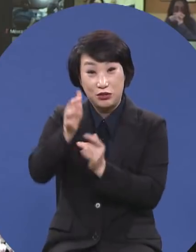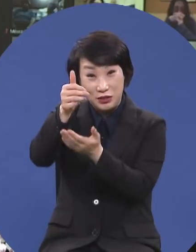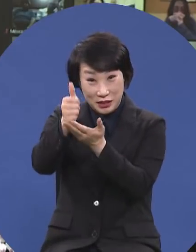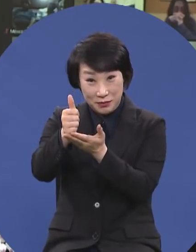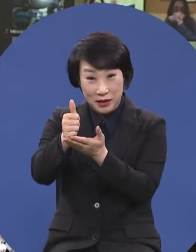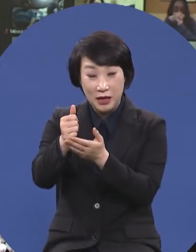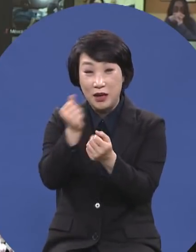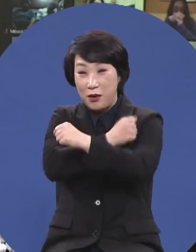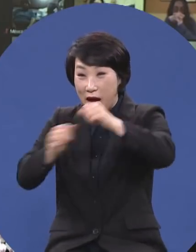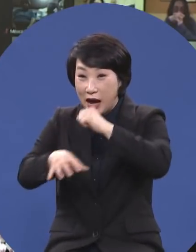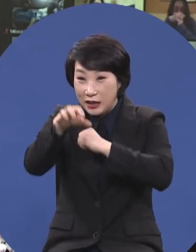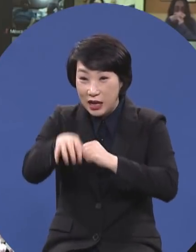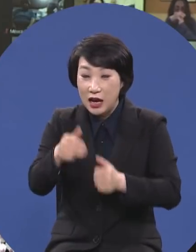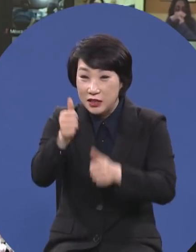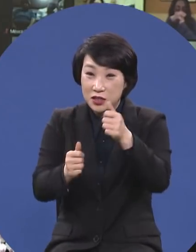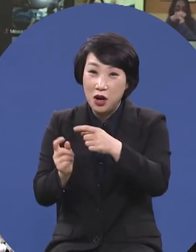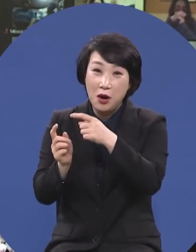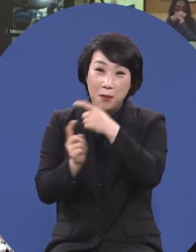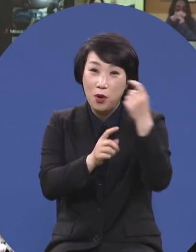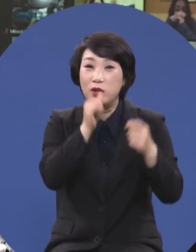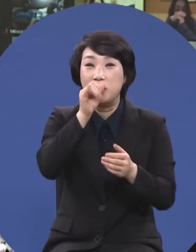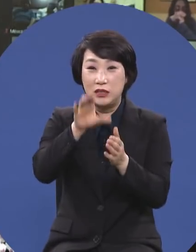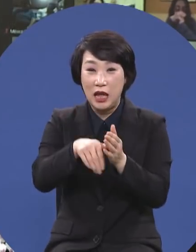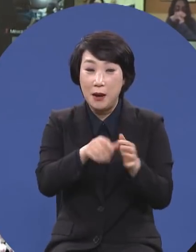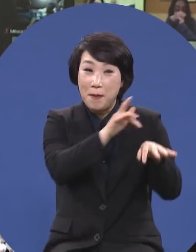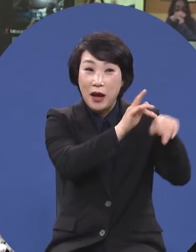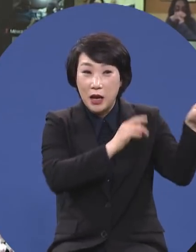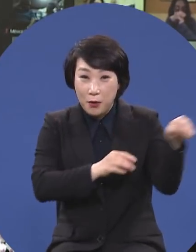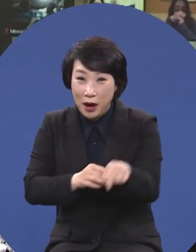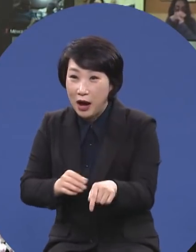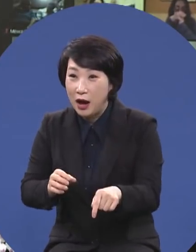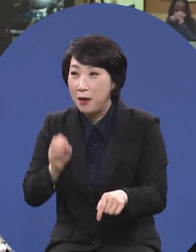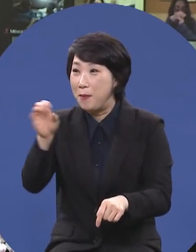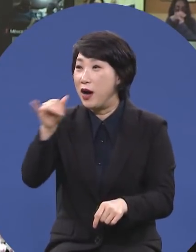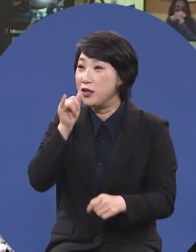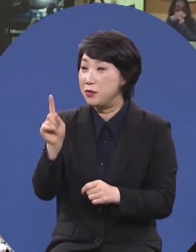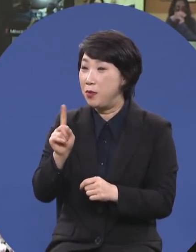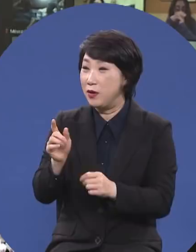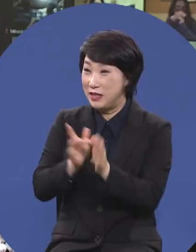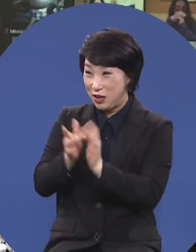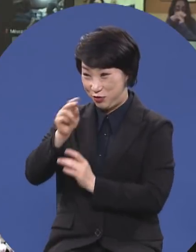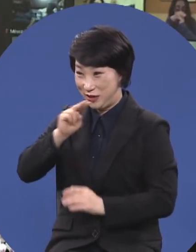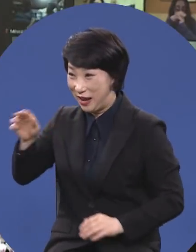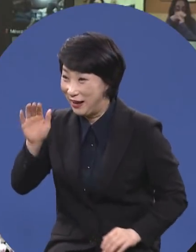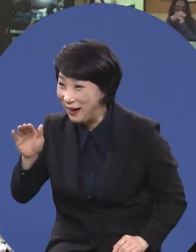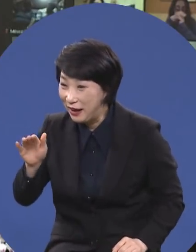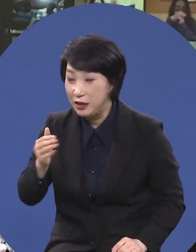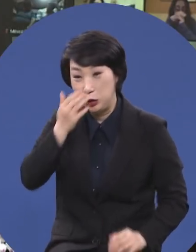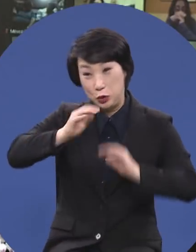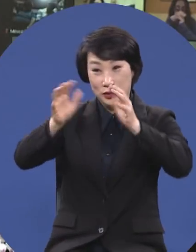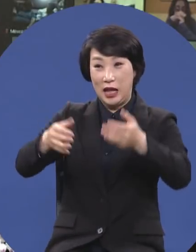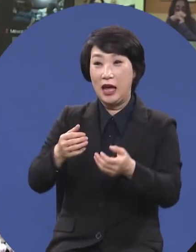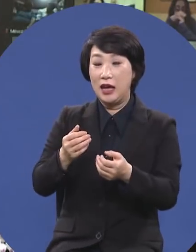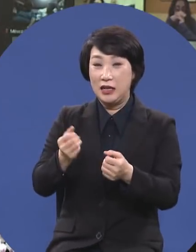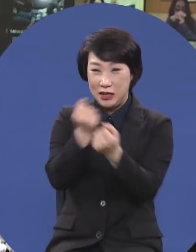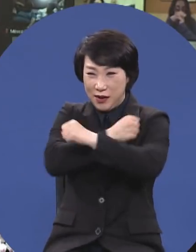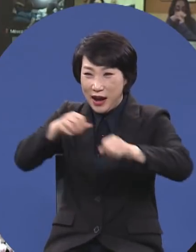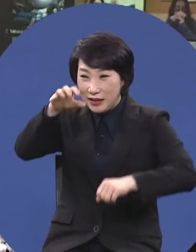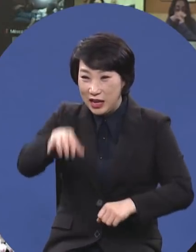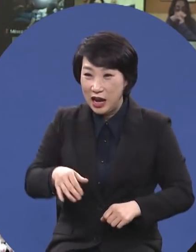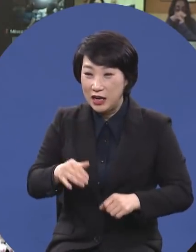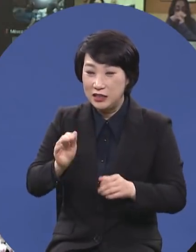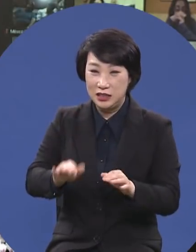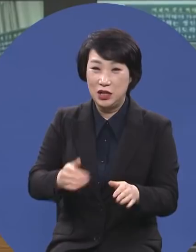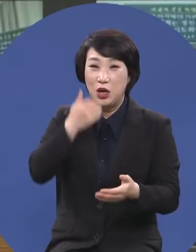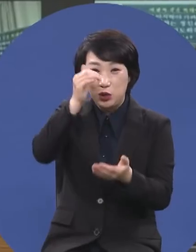예수께서 광야에서 시험 받을 때 마귀가 말합니다. 예수야, 유대의 광야에 이